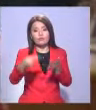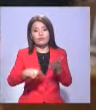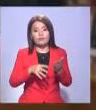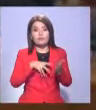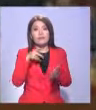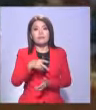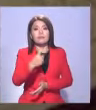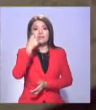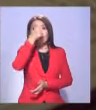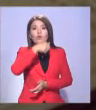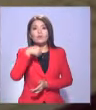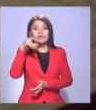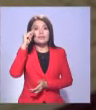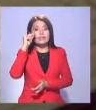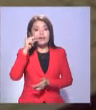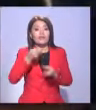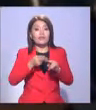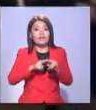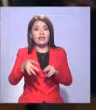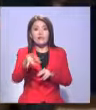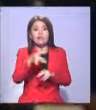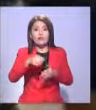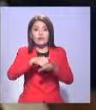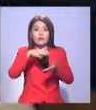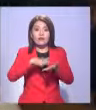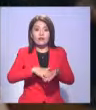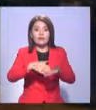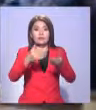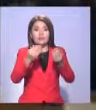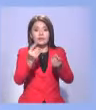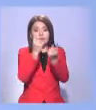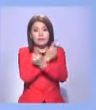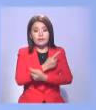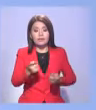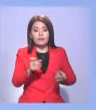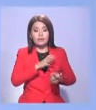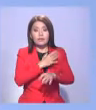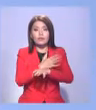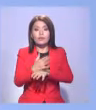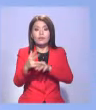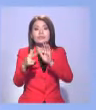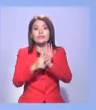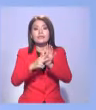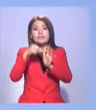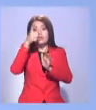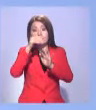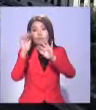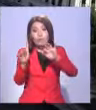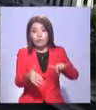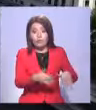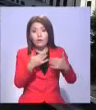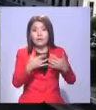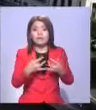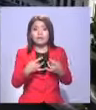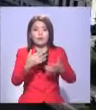жылы Қазақстан айтулы датаны республика күні деп белгілеп, жалпақ жұртқа жария етті. Бірақ арада 8 жыл өткен соң бұл мереке мемлекеттік